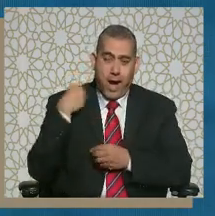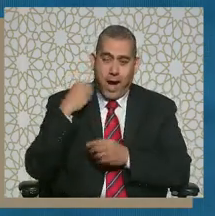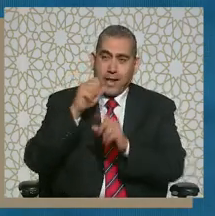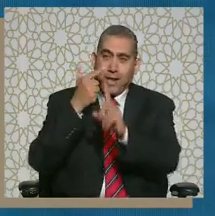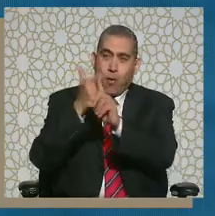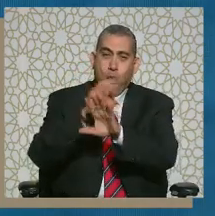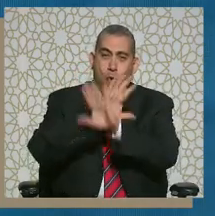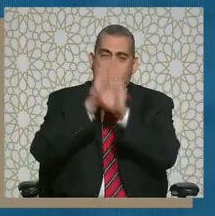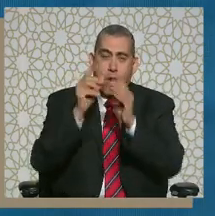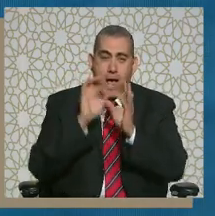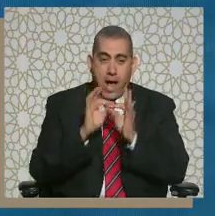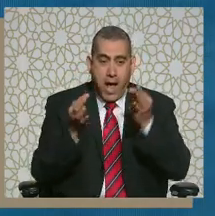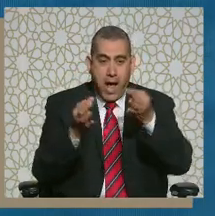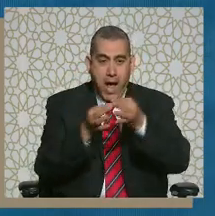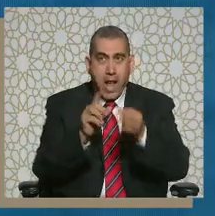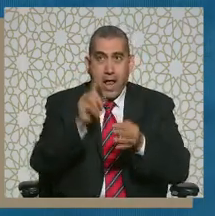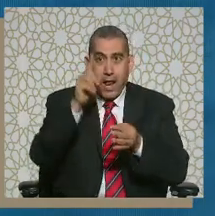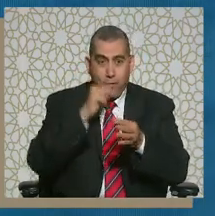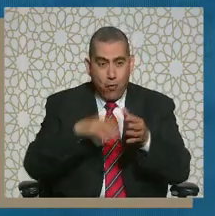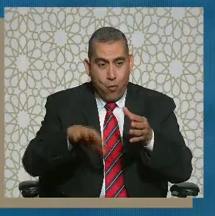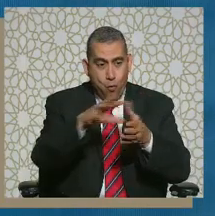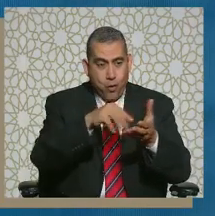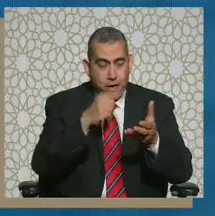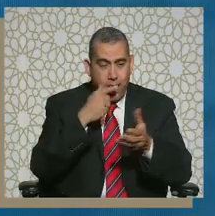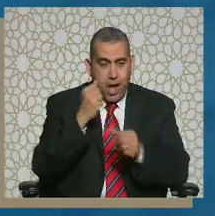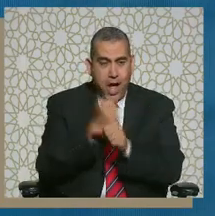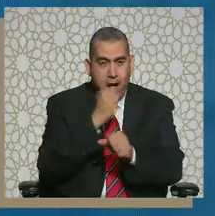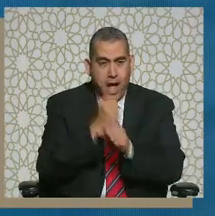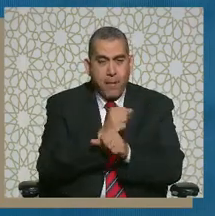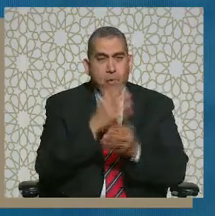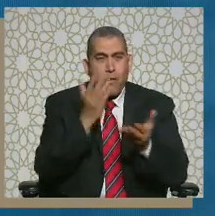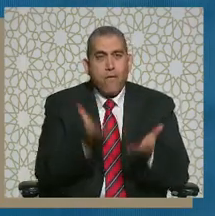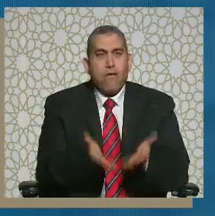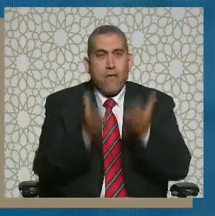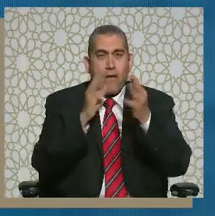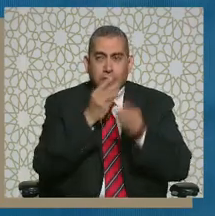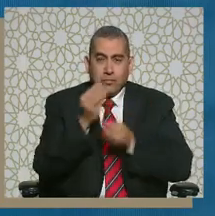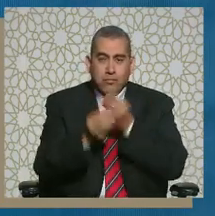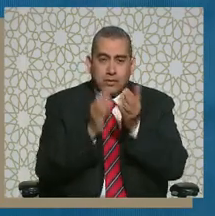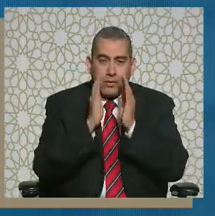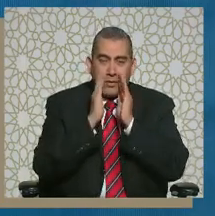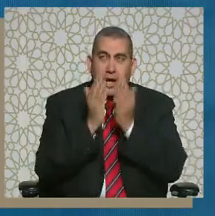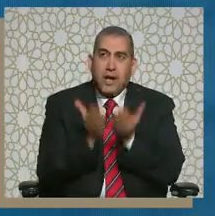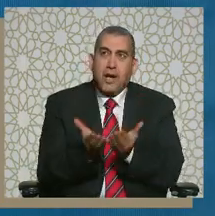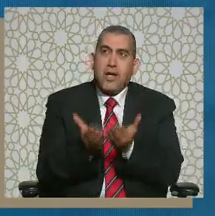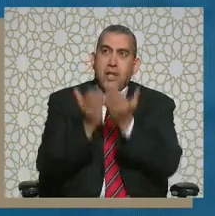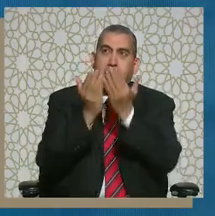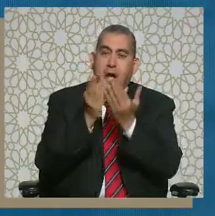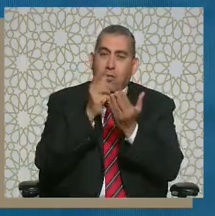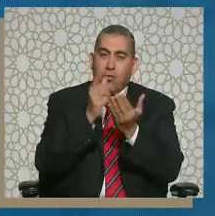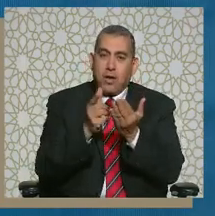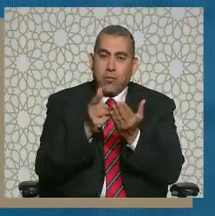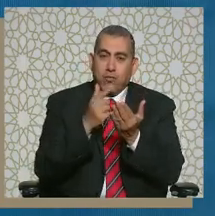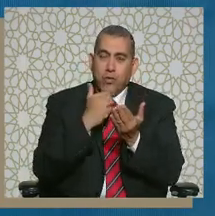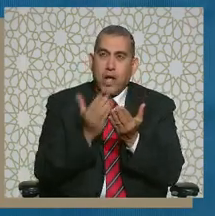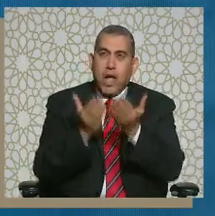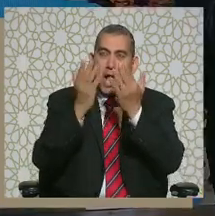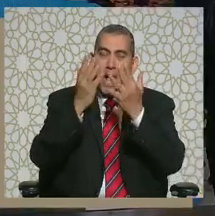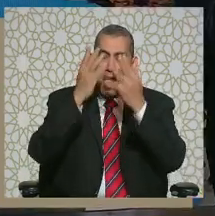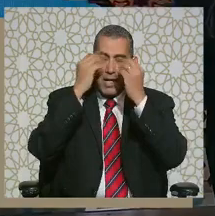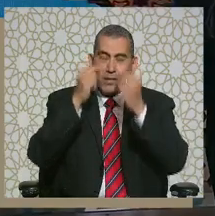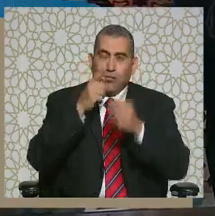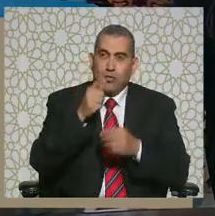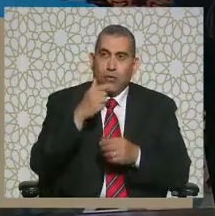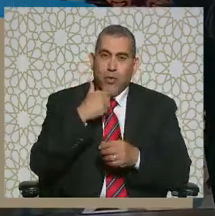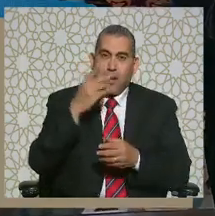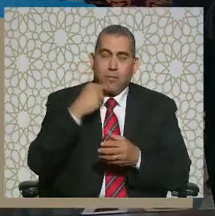كده اهل الله مهما فعلوا ومهما دفعوا بيكون ندائهم يا ايها يا ايها العزيز مسنا